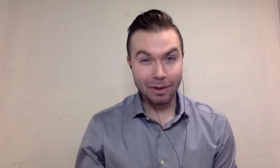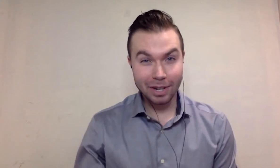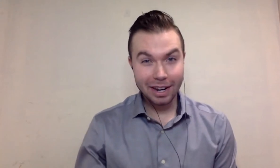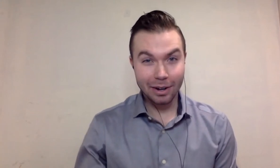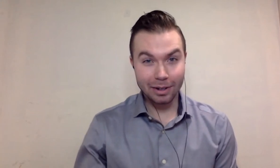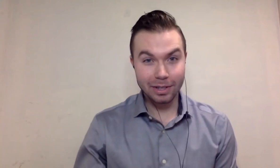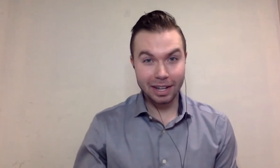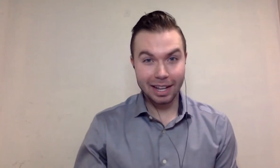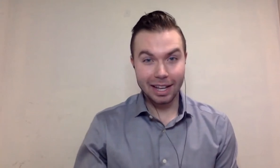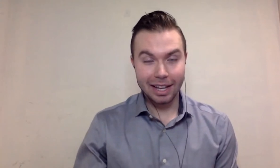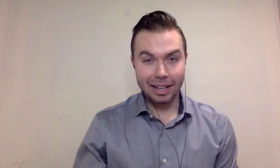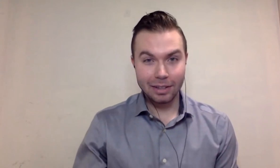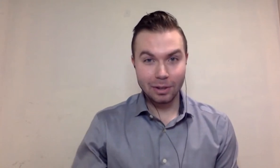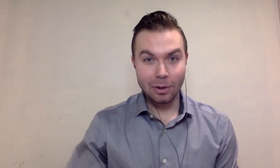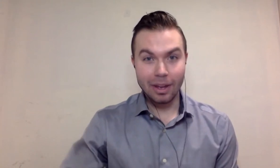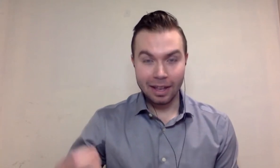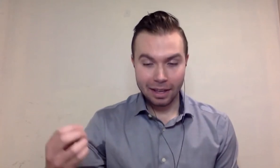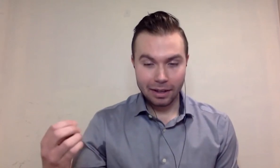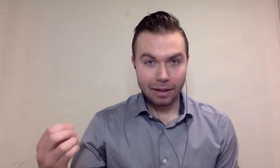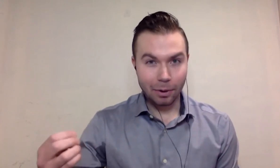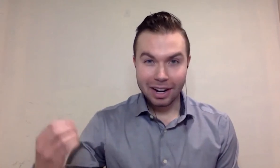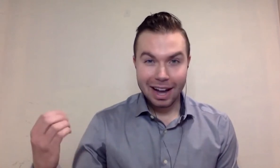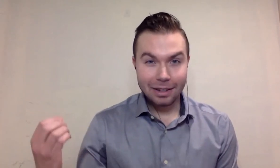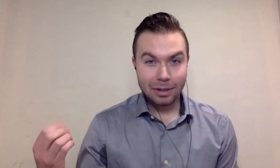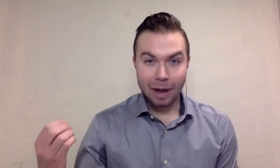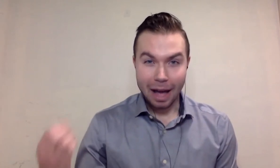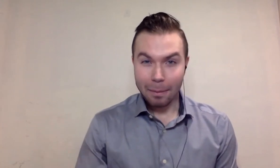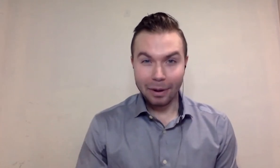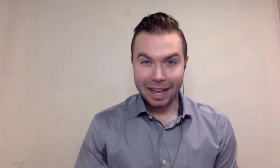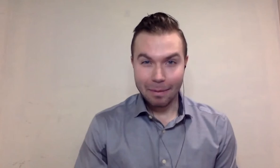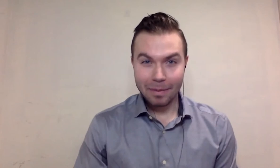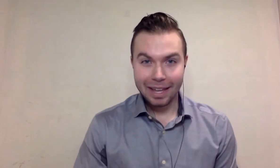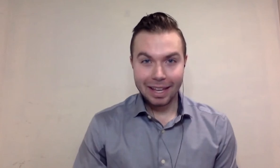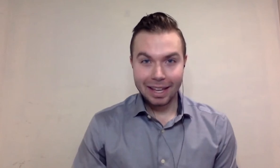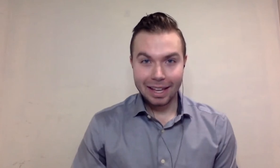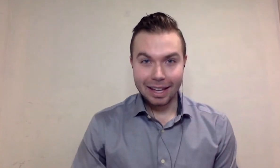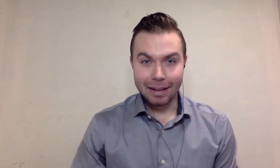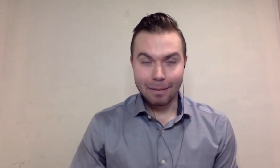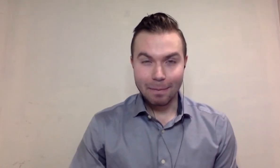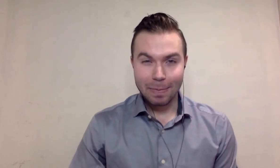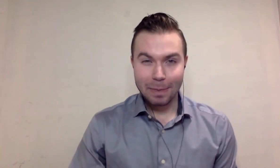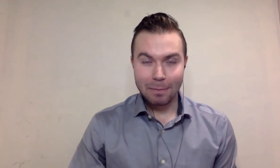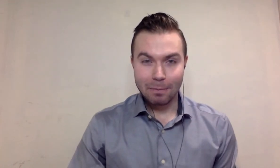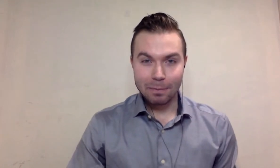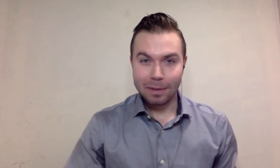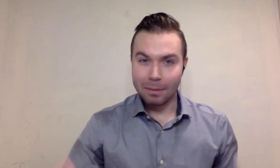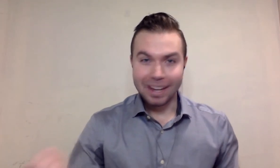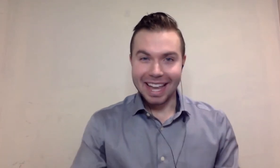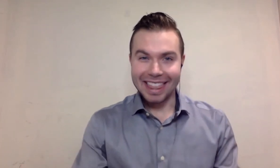Minęło sporo czasu, 7 lat, zanim zrozumiał, że musi się ukorzyć przed Bogiem.